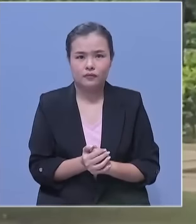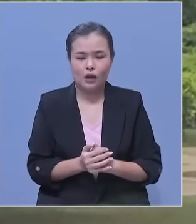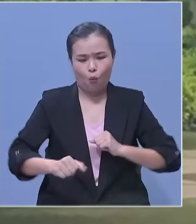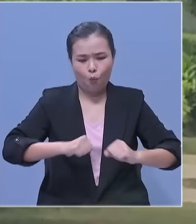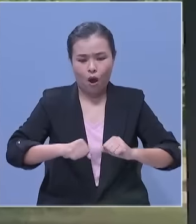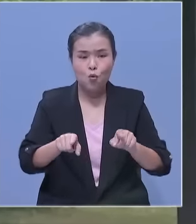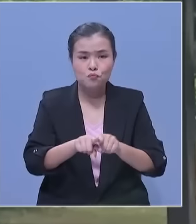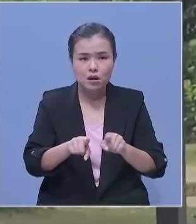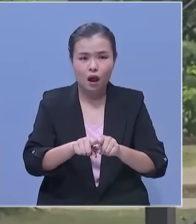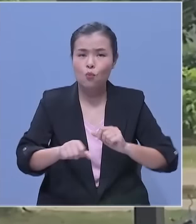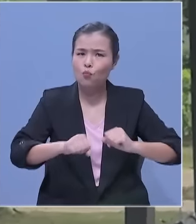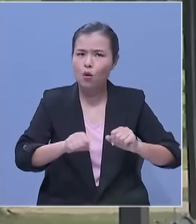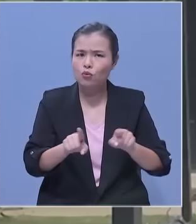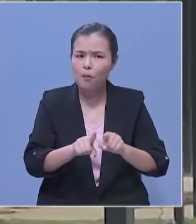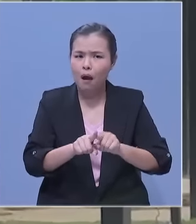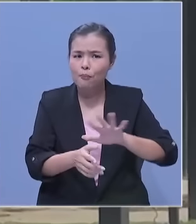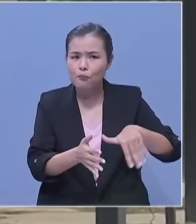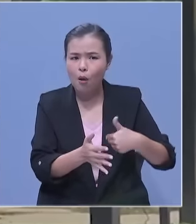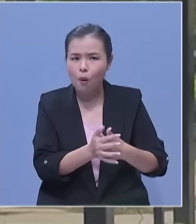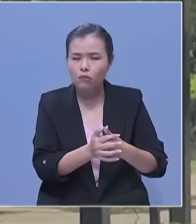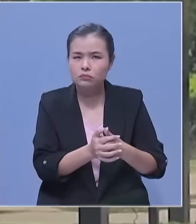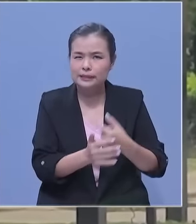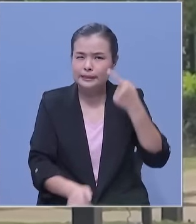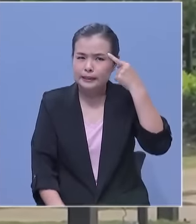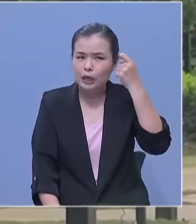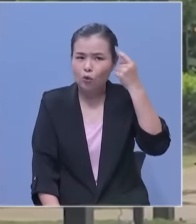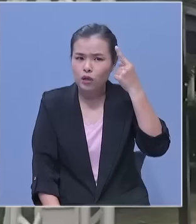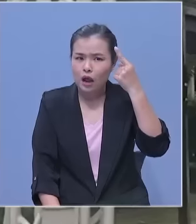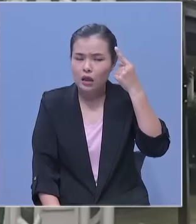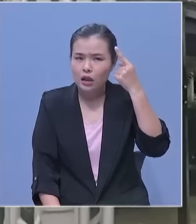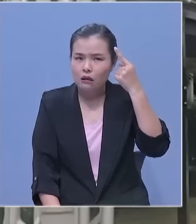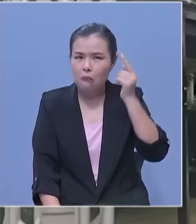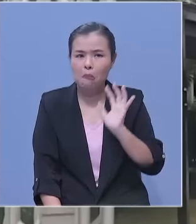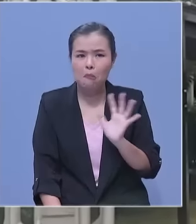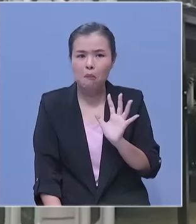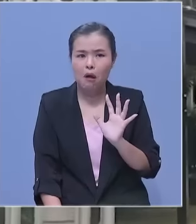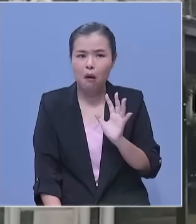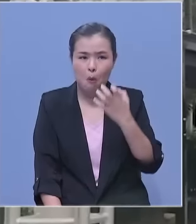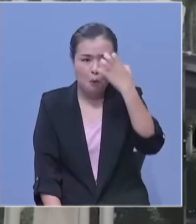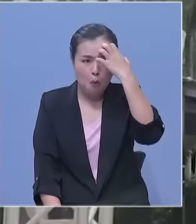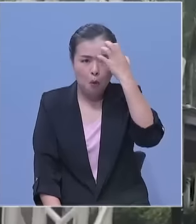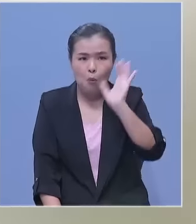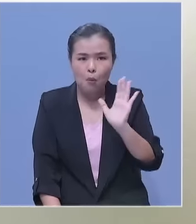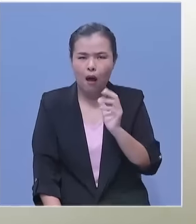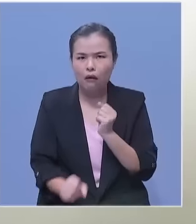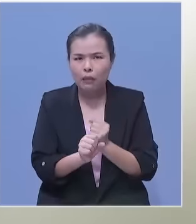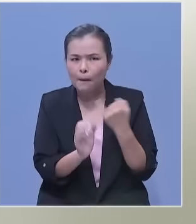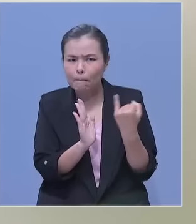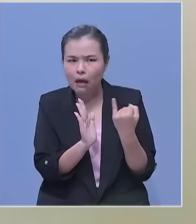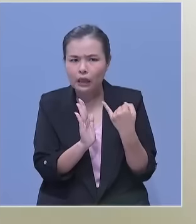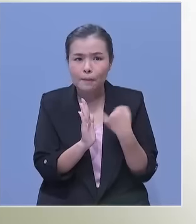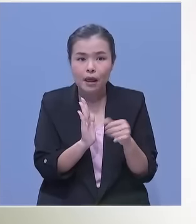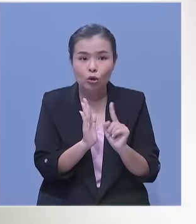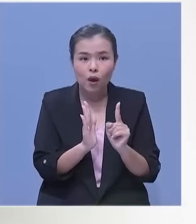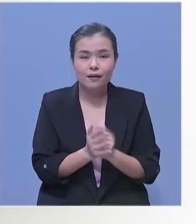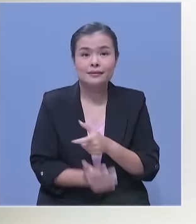ราวคราวเดียวกันคือเป็นวัยรุ่นทั้งหมดมันอาจจะยังพอเข้าใจได้หรือเปล่าว่าไม่พอใจตรงไหนยังไง จะมาก่อเหตุอะไรหรือเปล่าถ้ามอง